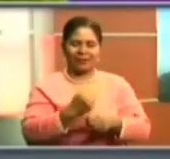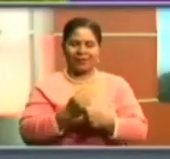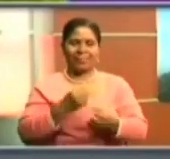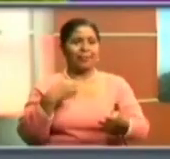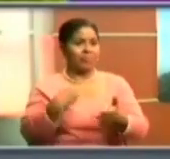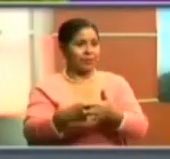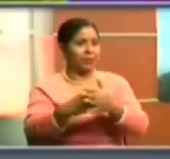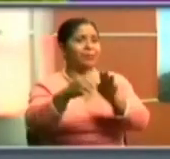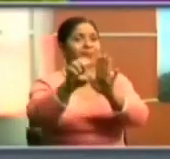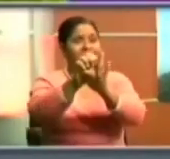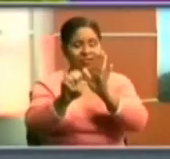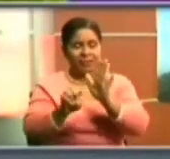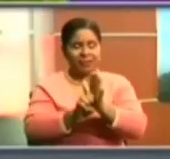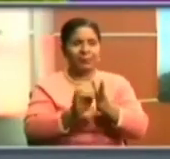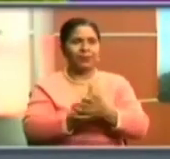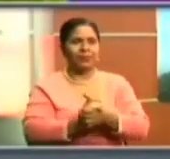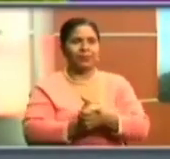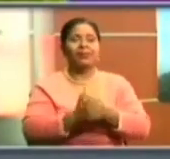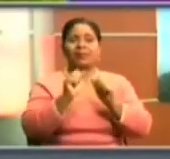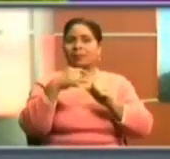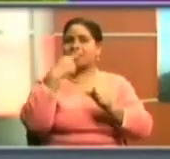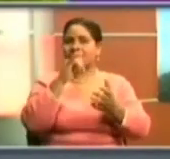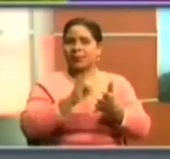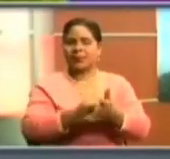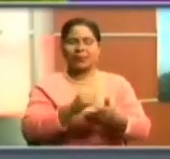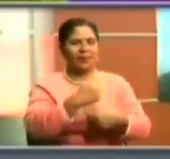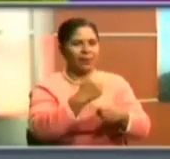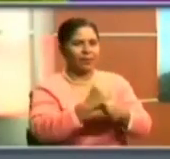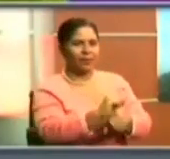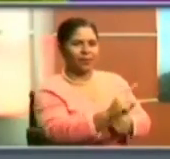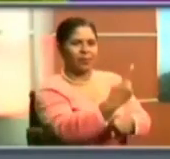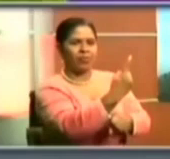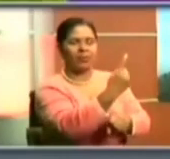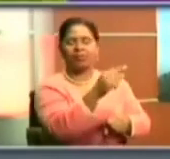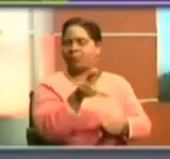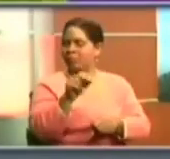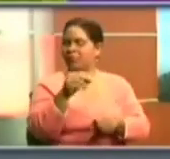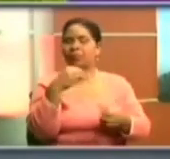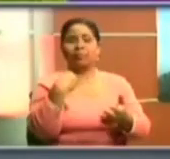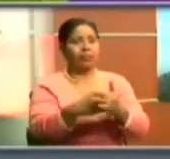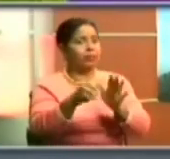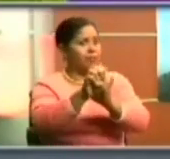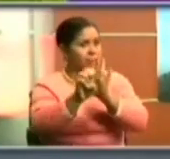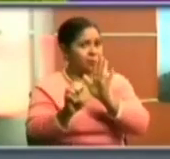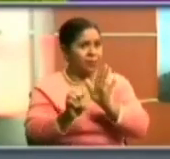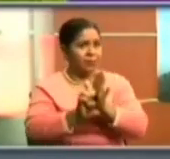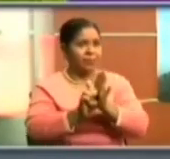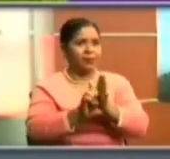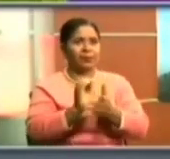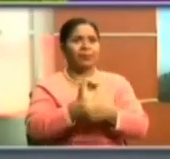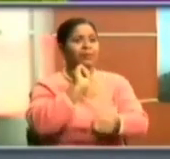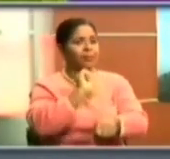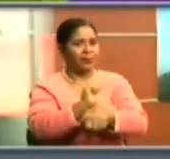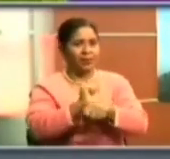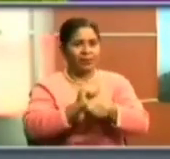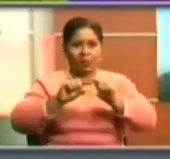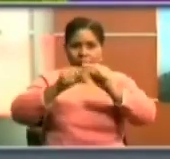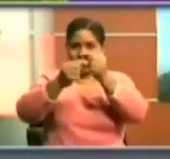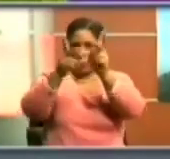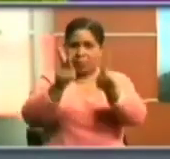L'argent, l'État, j'en nous dis, il n'est pas là pour faire travail pour vous. L'argent, l'État, il n'est pas là pour faire travail pour vous.